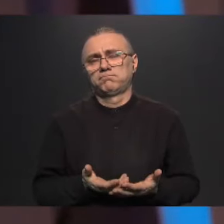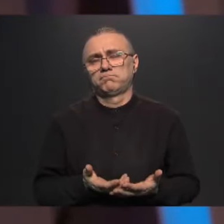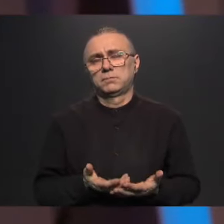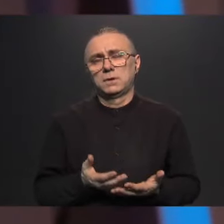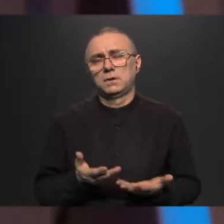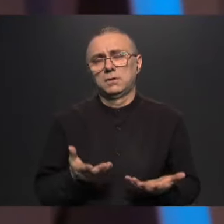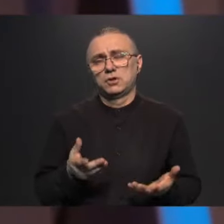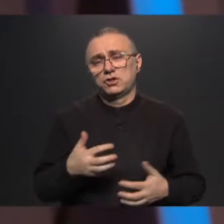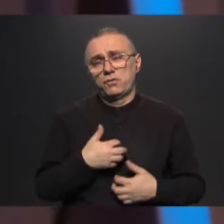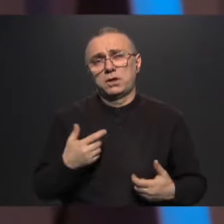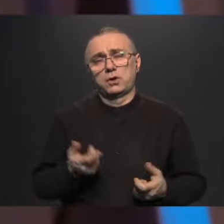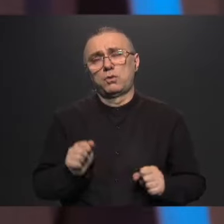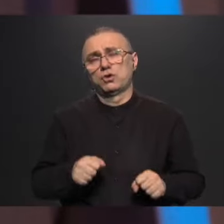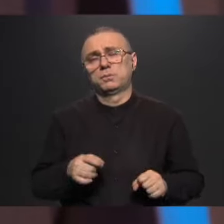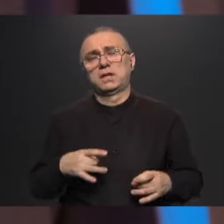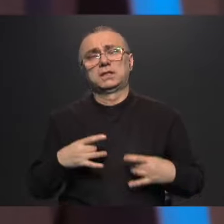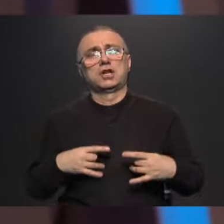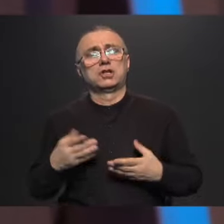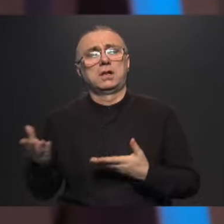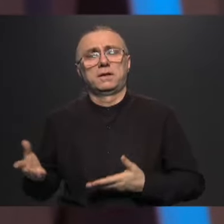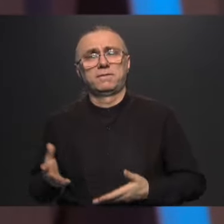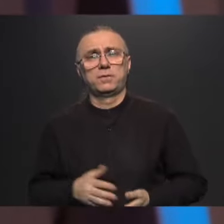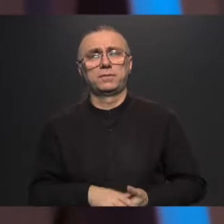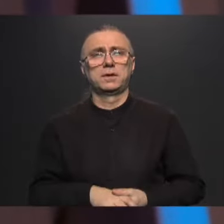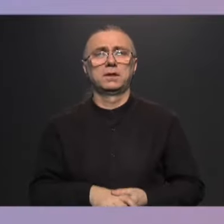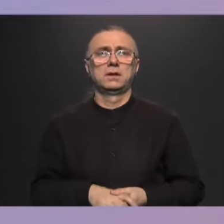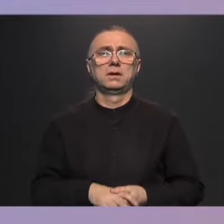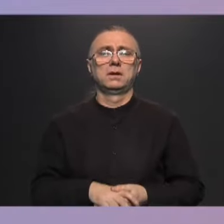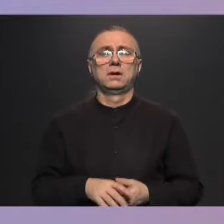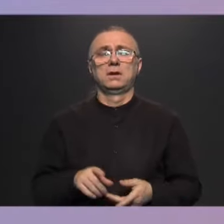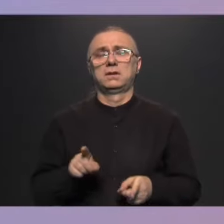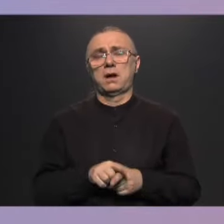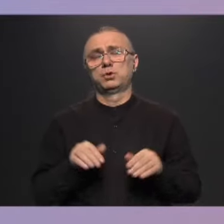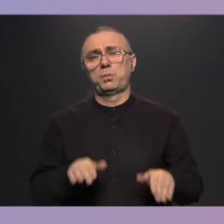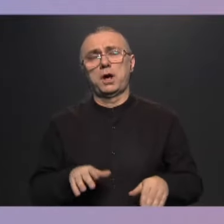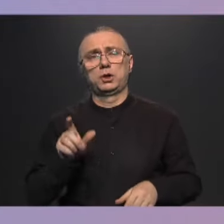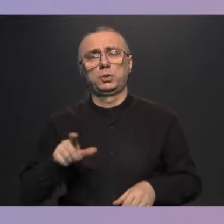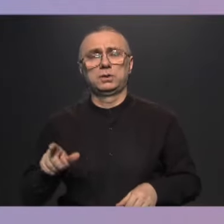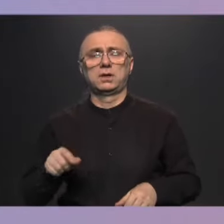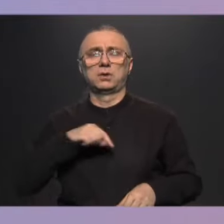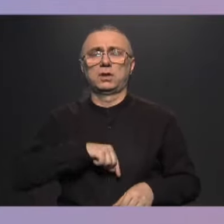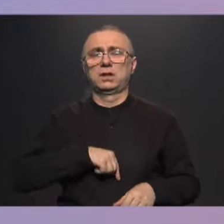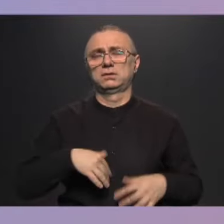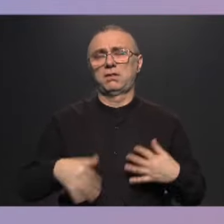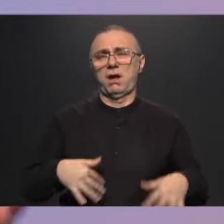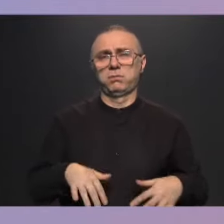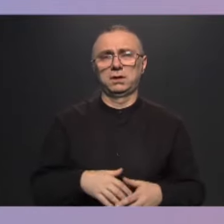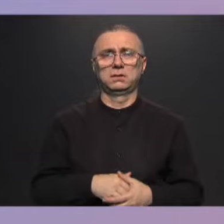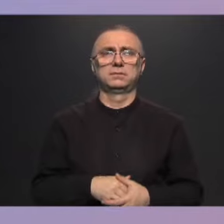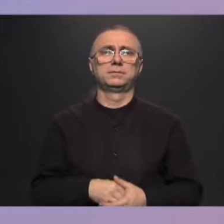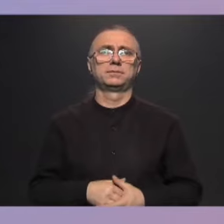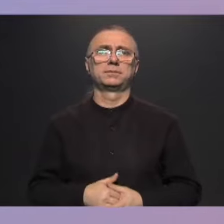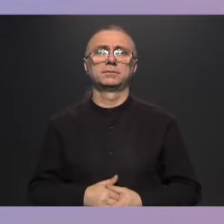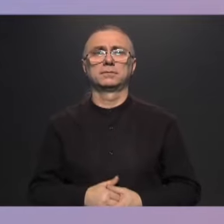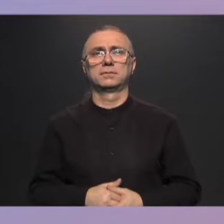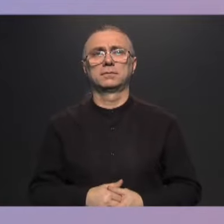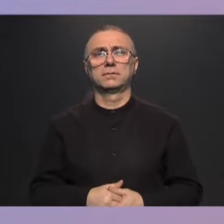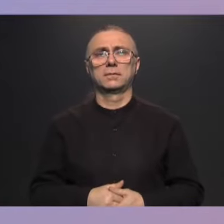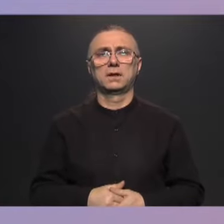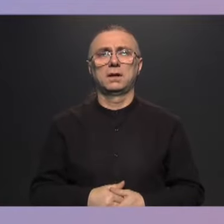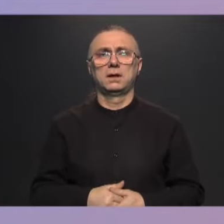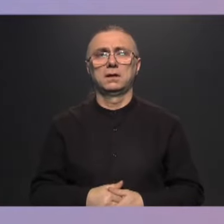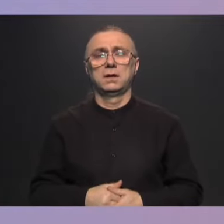Все-таки так поступают люди, которые, ну, мне кажется, достаточно слабые и где-то внутри, наверное, трусливые. Вот. А женщине нужно вот